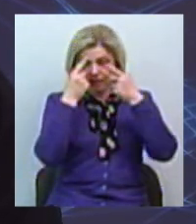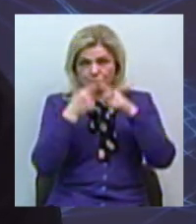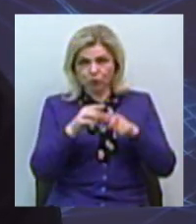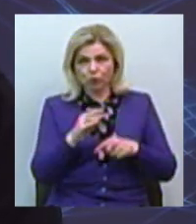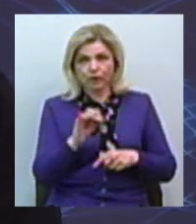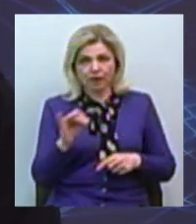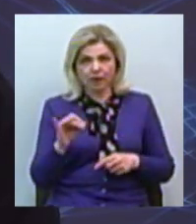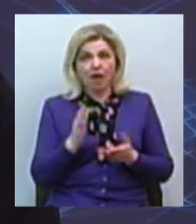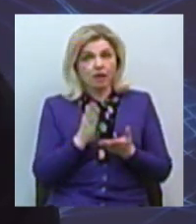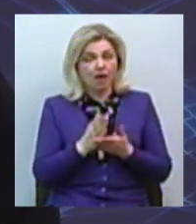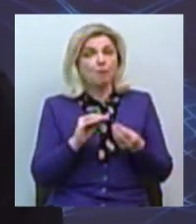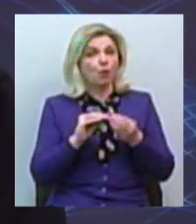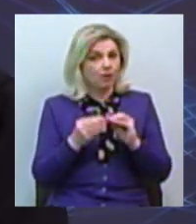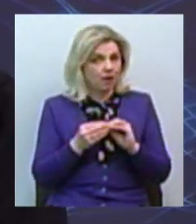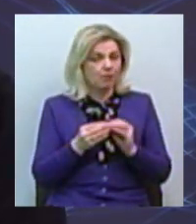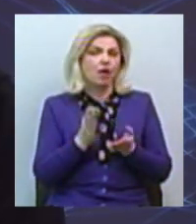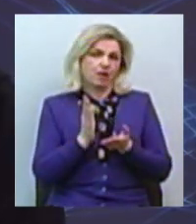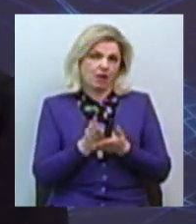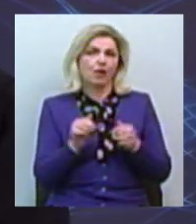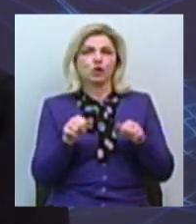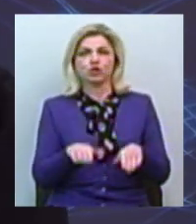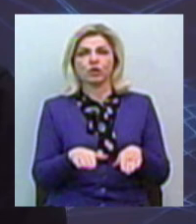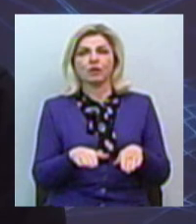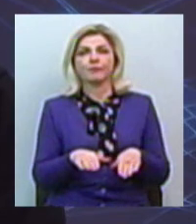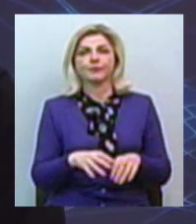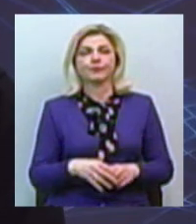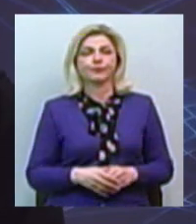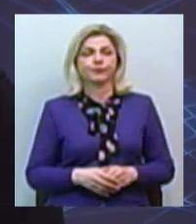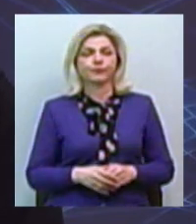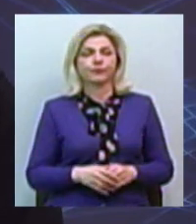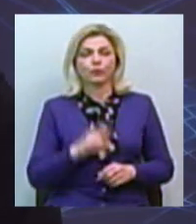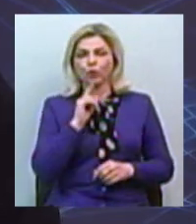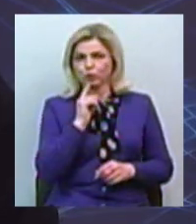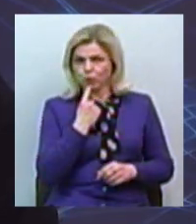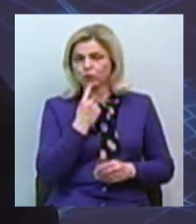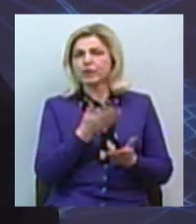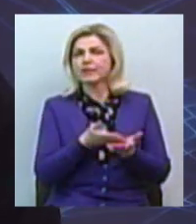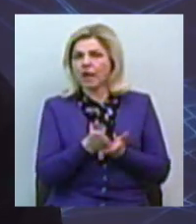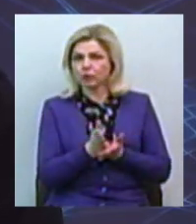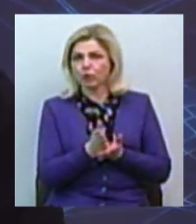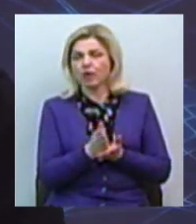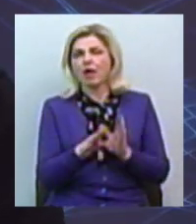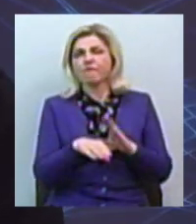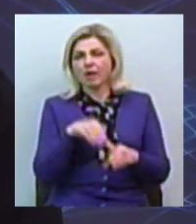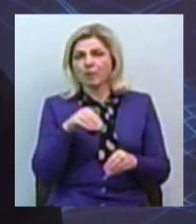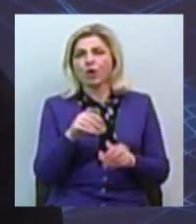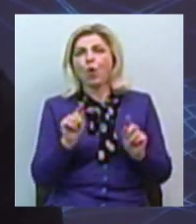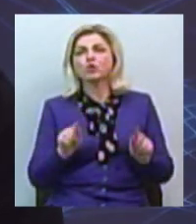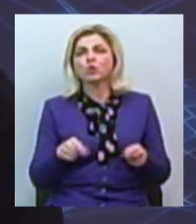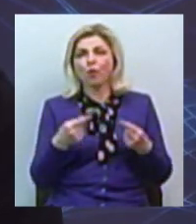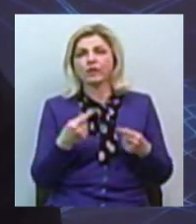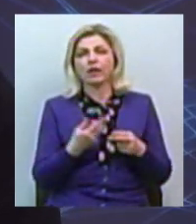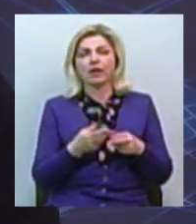Є проблема, є рішення, але це дуже, скажімо так, тяжкий сектор. Так, обрали засновники. Цей